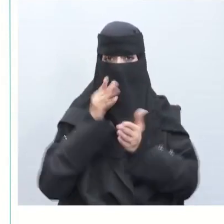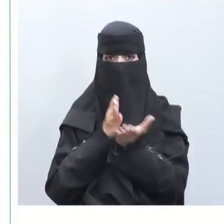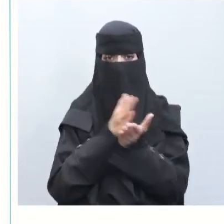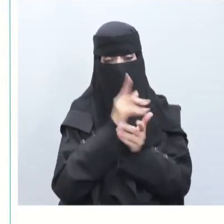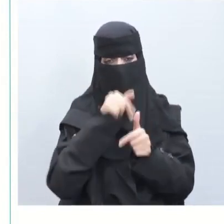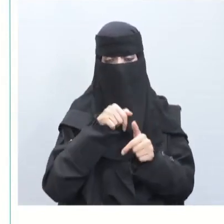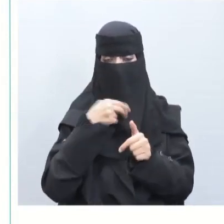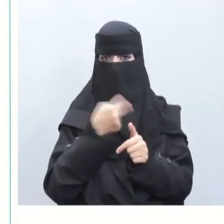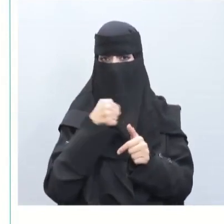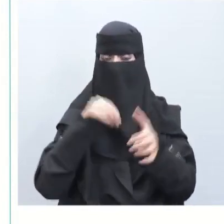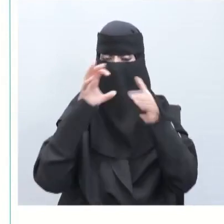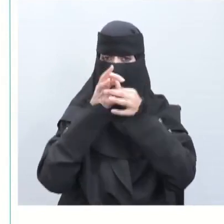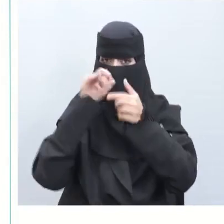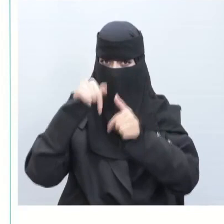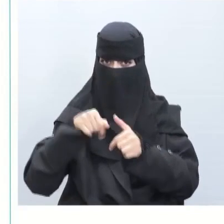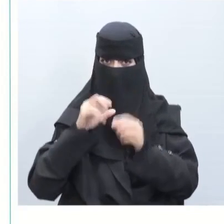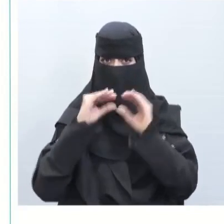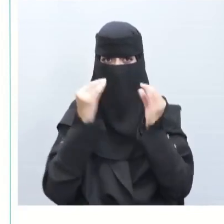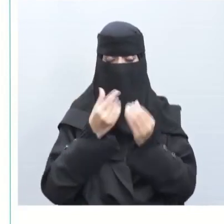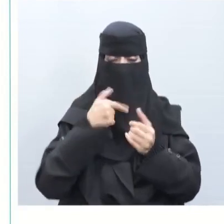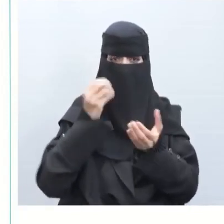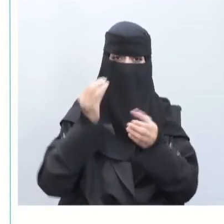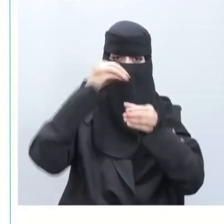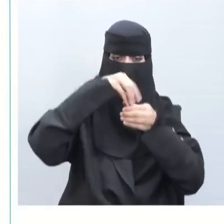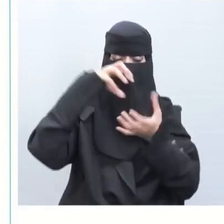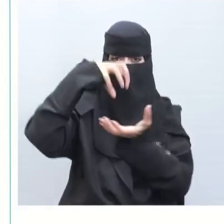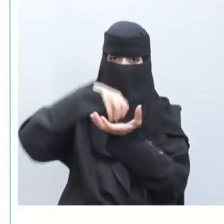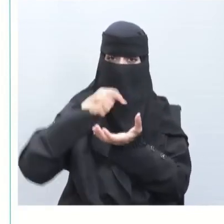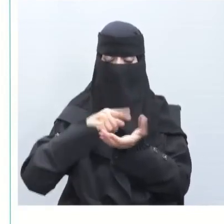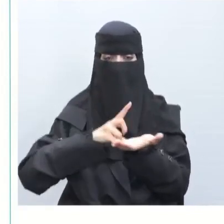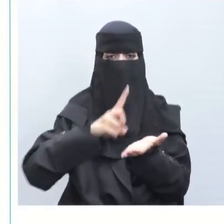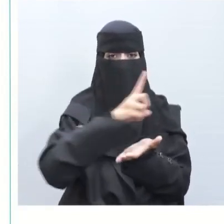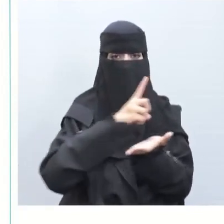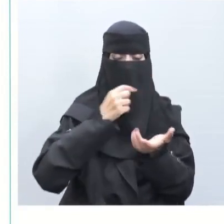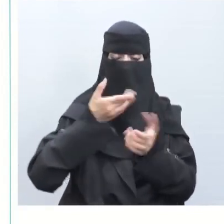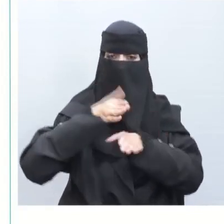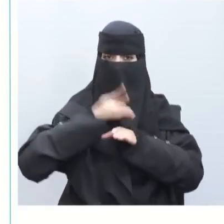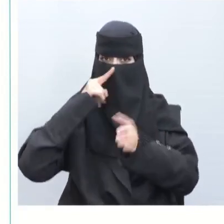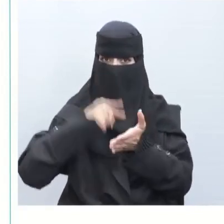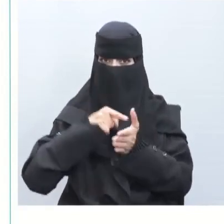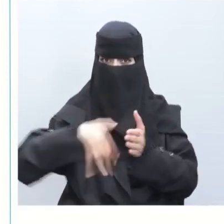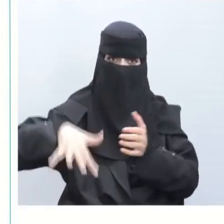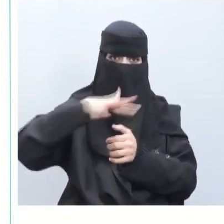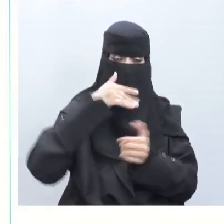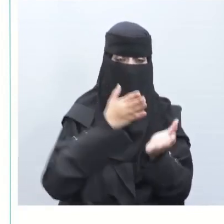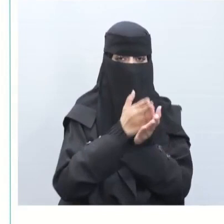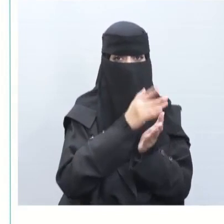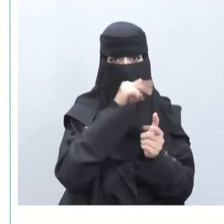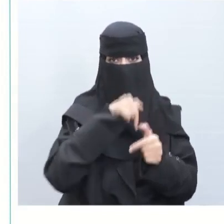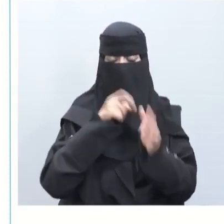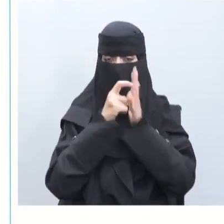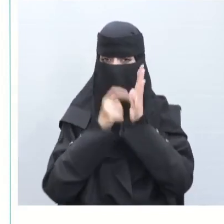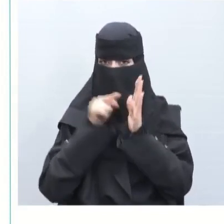حكوميه لها ارتباط في اداره النفايات في المحافظه على البيئه وايضا ان تكون جميع الاجراءات